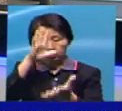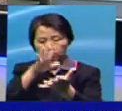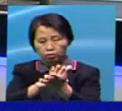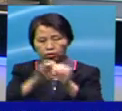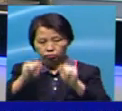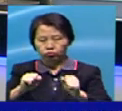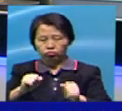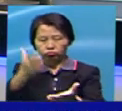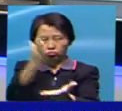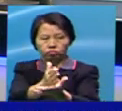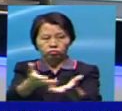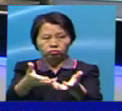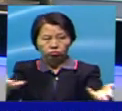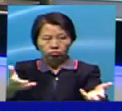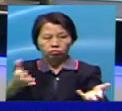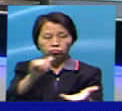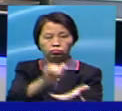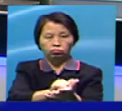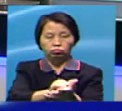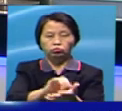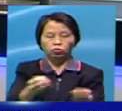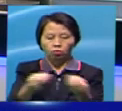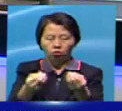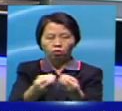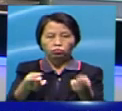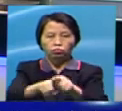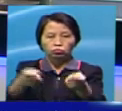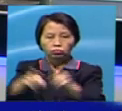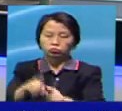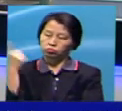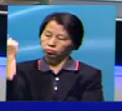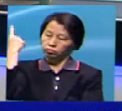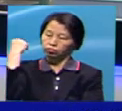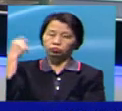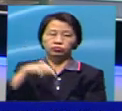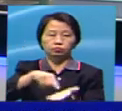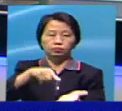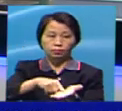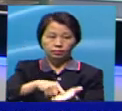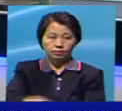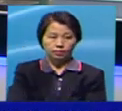mampu mengekang perkara tersebut yang semakin berluasa sejak akhir-akhir ini.